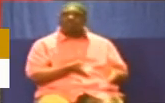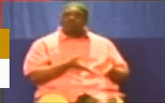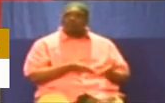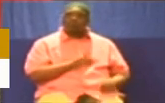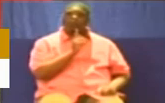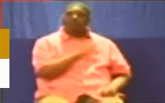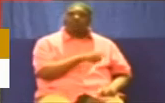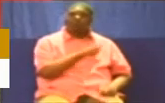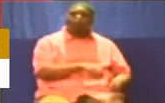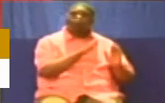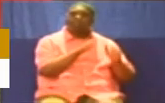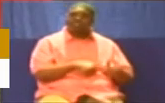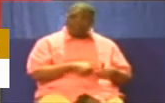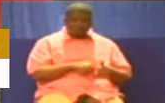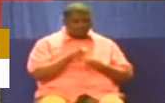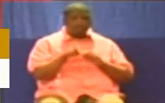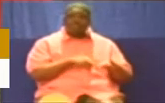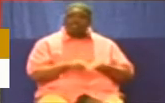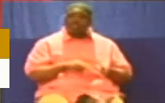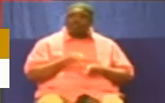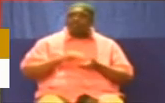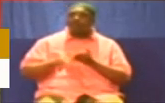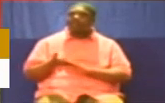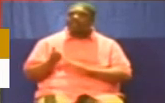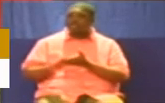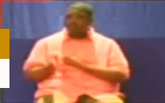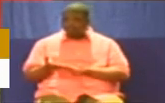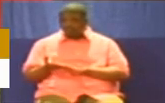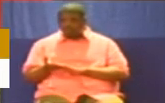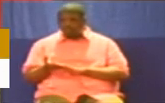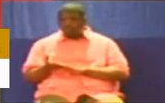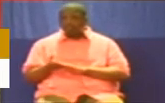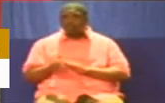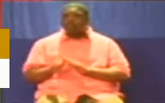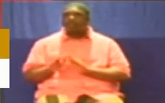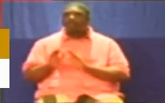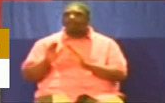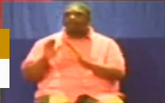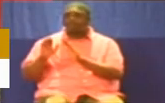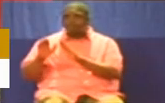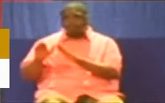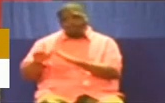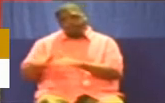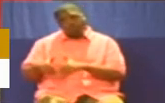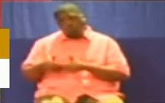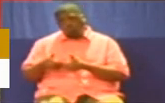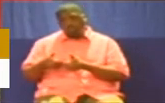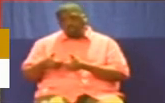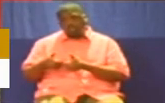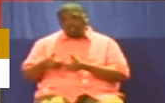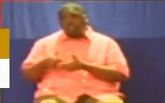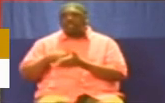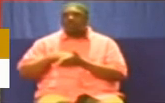ambao waliingia mikataba kwa makubaliano kwamba bunge ndio litakalokuwa linawalipia kodi.